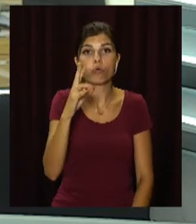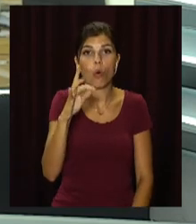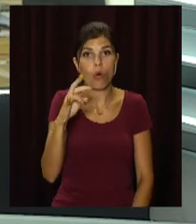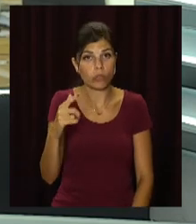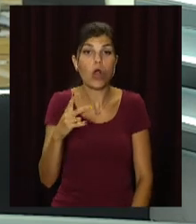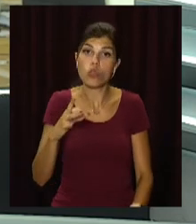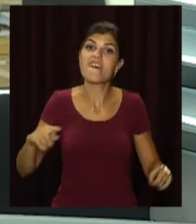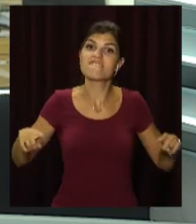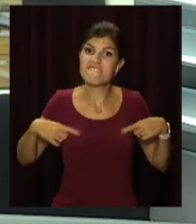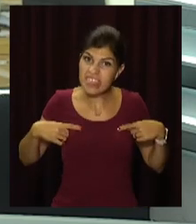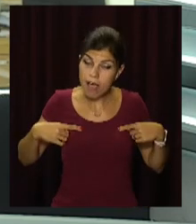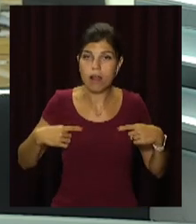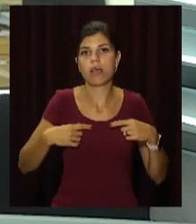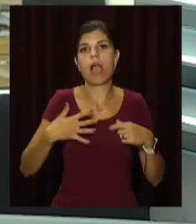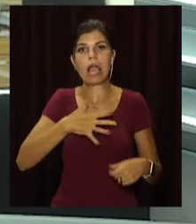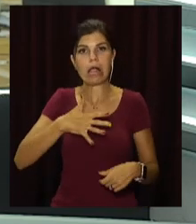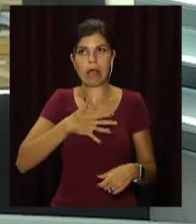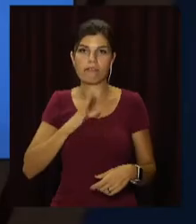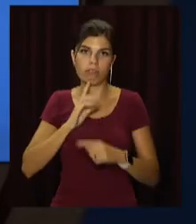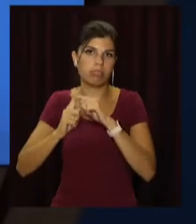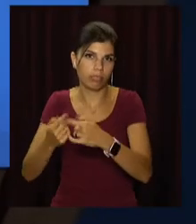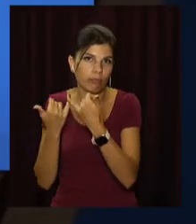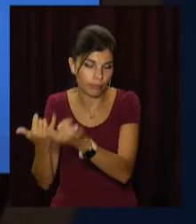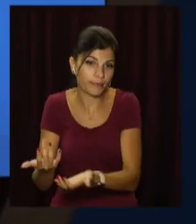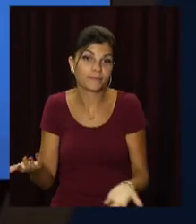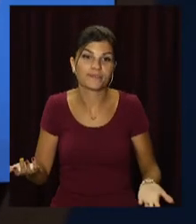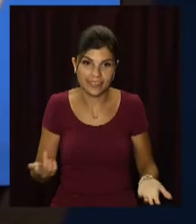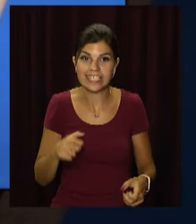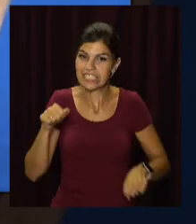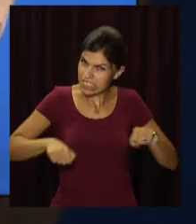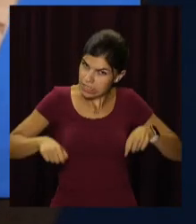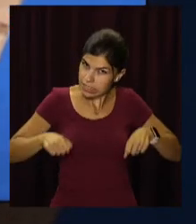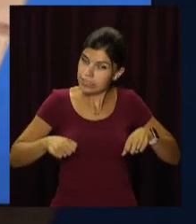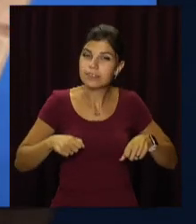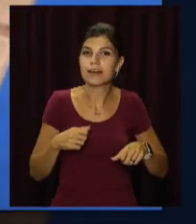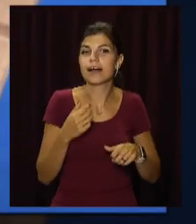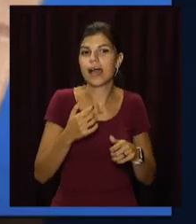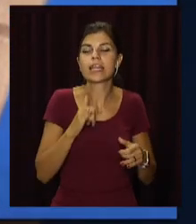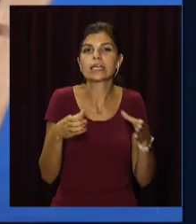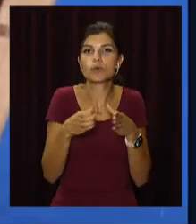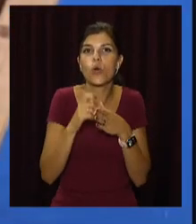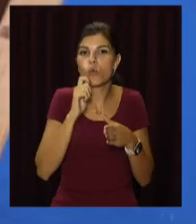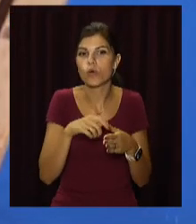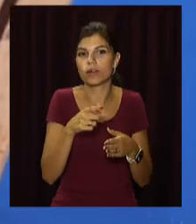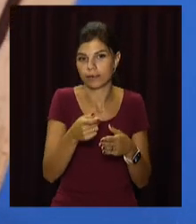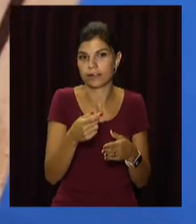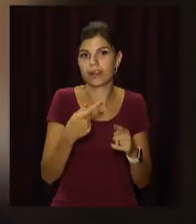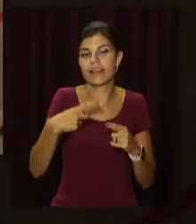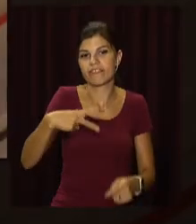фіналі українка поступилася канадці. Нагорода Старікової стала останньою для збірної України на